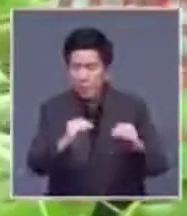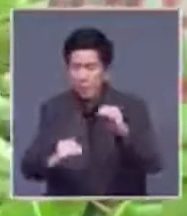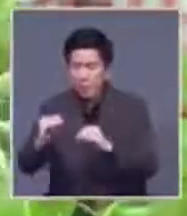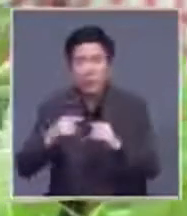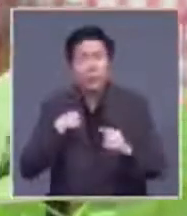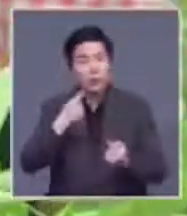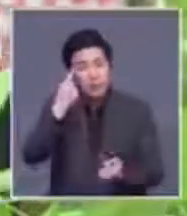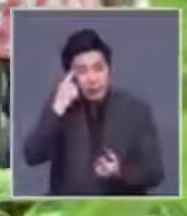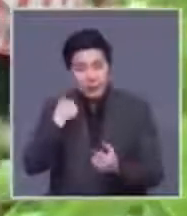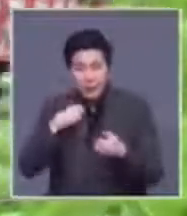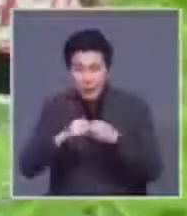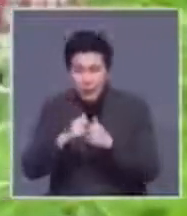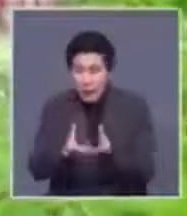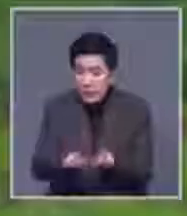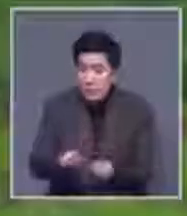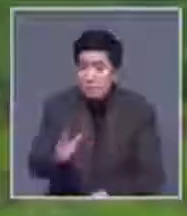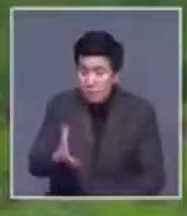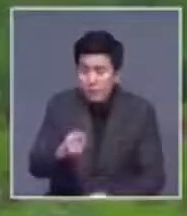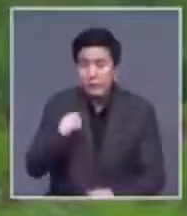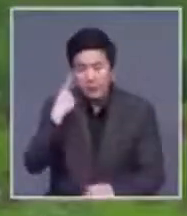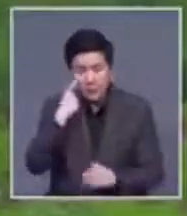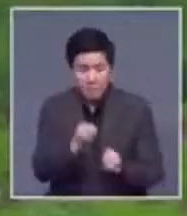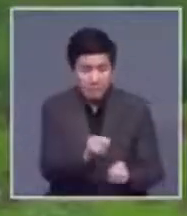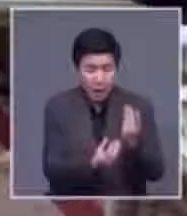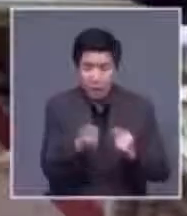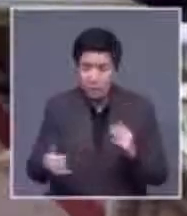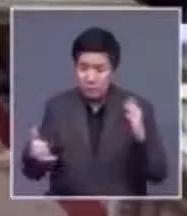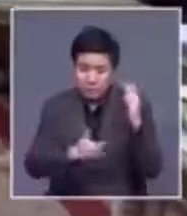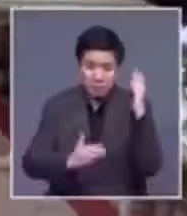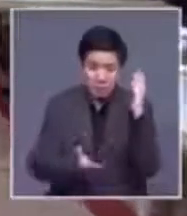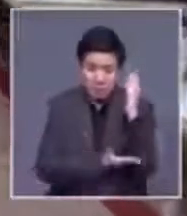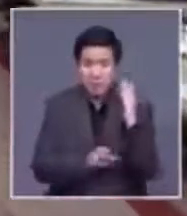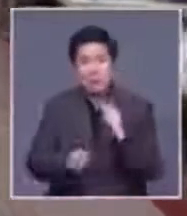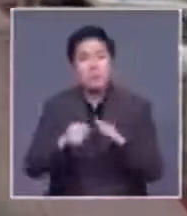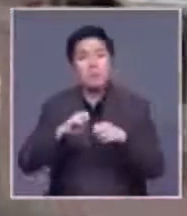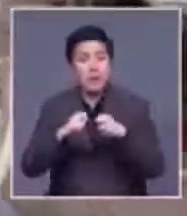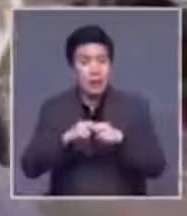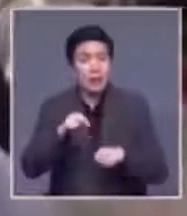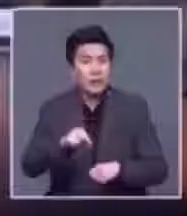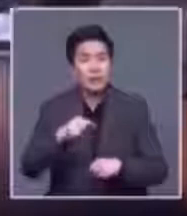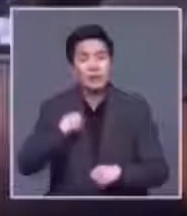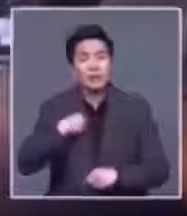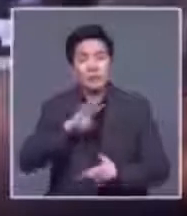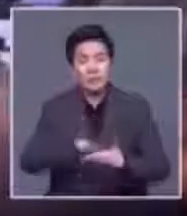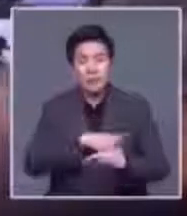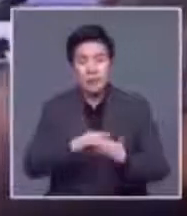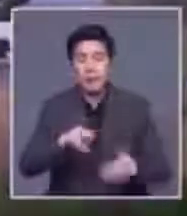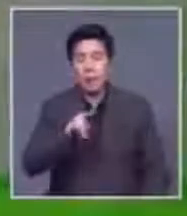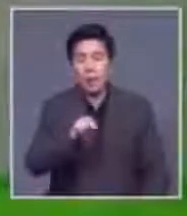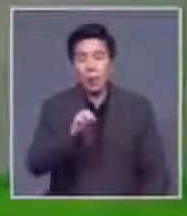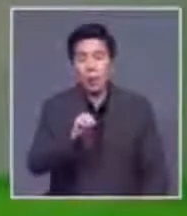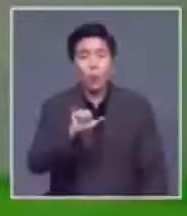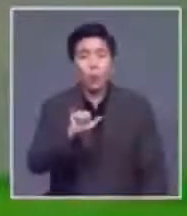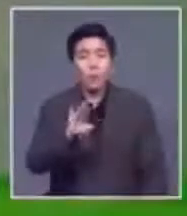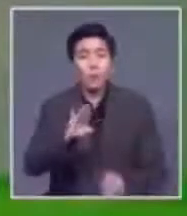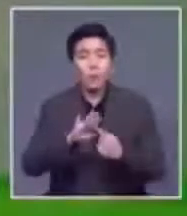ร้ที่ดินทำกินของเกษตรกรและการลุกล้ำเขตป่าสงวนโดยการจัดตั้งคณะกรรมการนโยบายที่ดินแห่งชาติดำเนินการแก้ไ